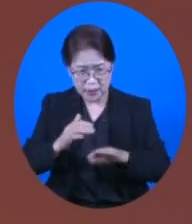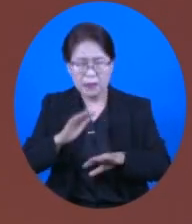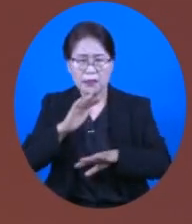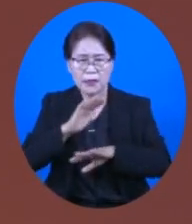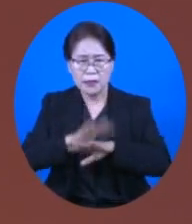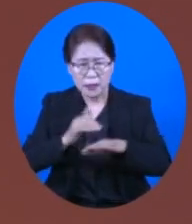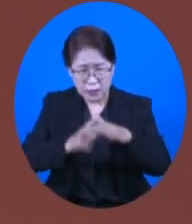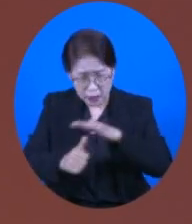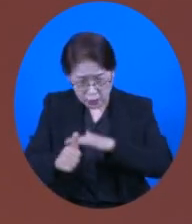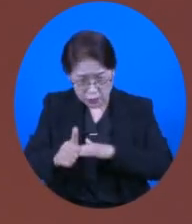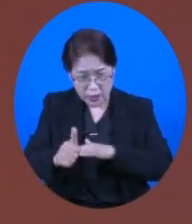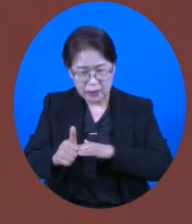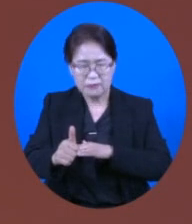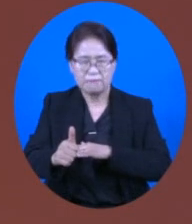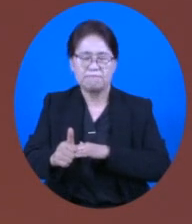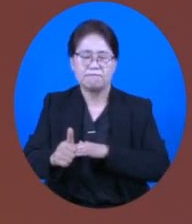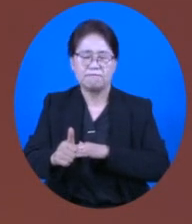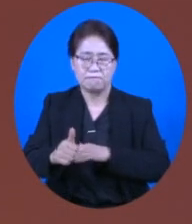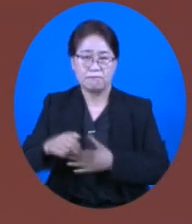인물로 서 있습니다.